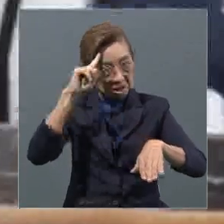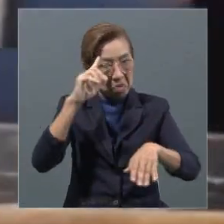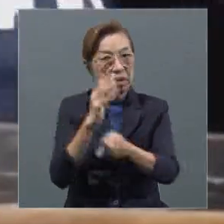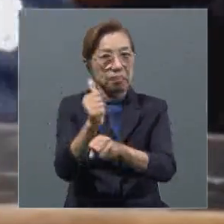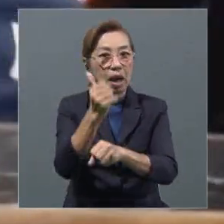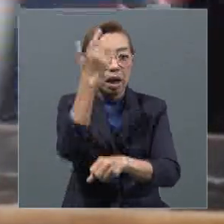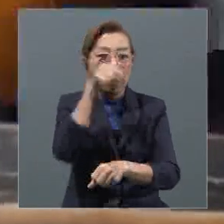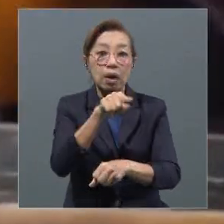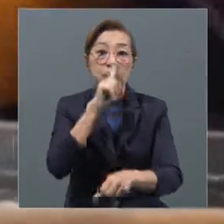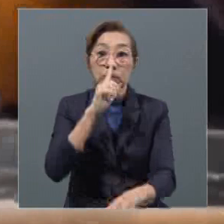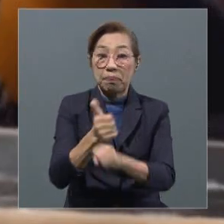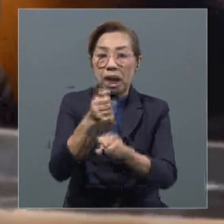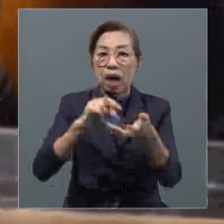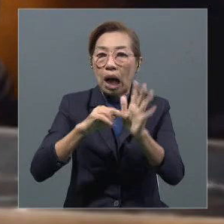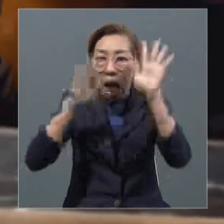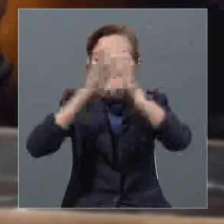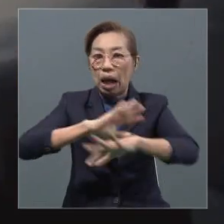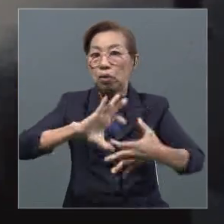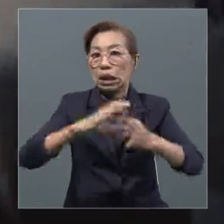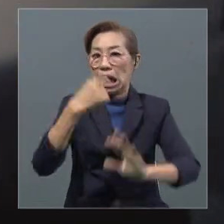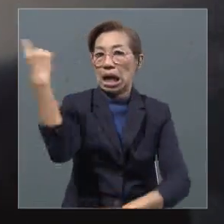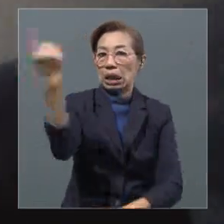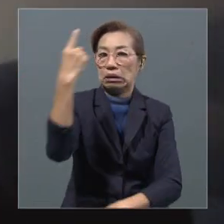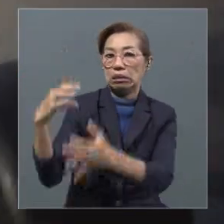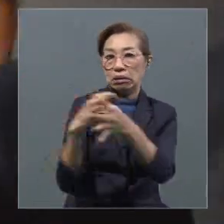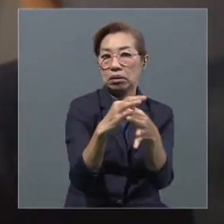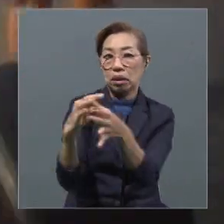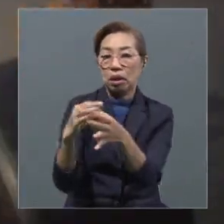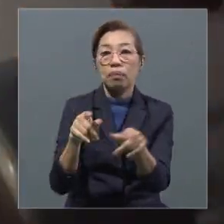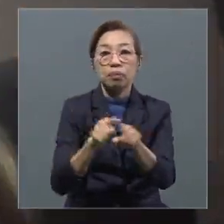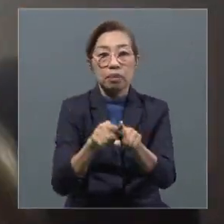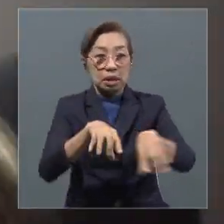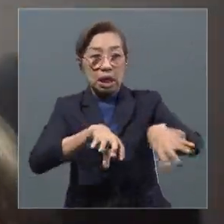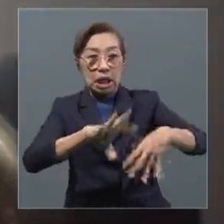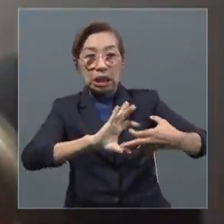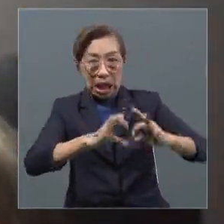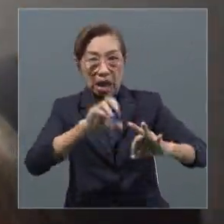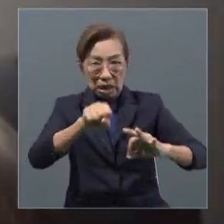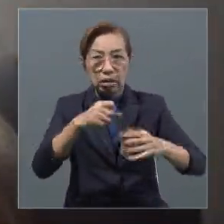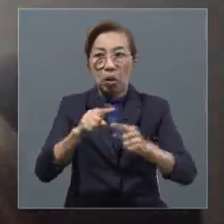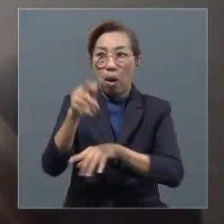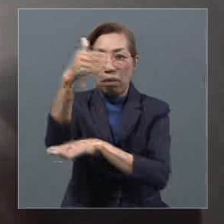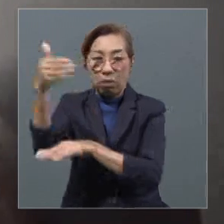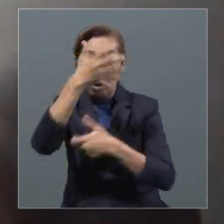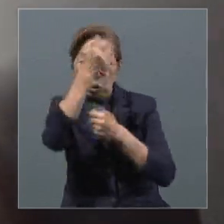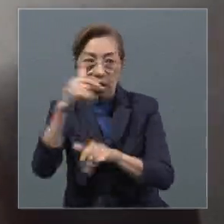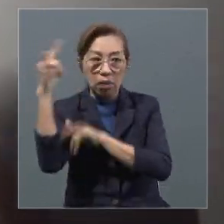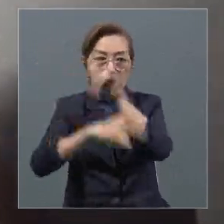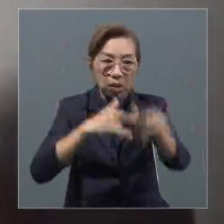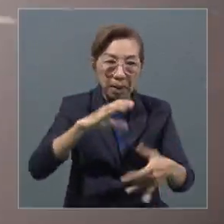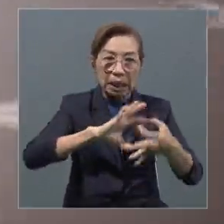การเป็นสปอร์ตทัวริซึมการกีฬานำมาสู่การท่องเที่ยวดึงดูดชาวต่างชาติศักยภาพที่มีกำลัง